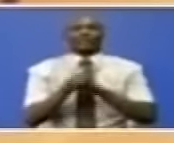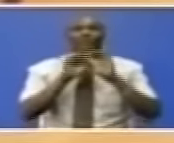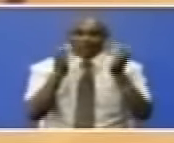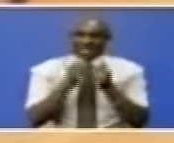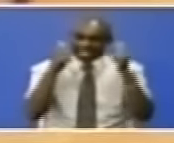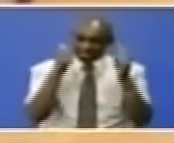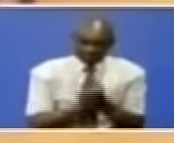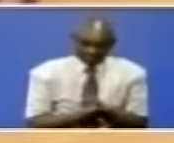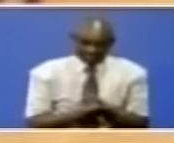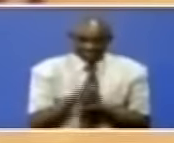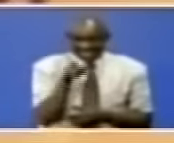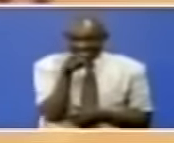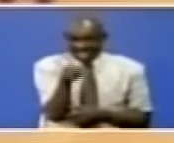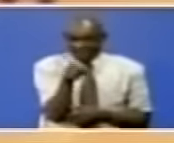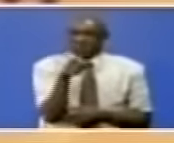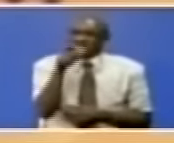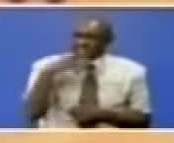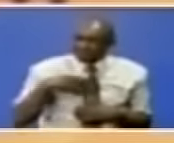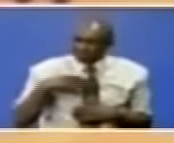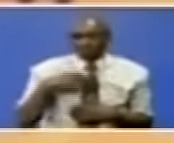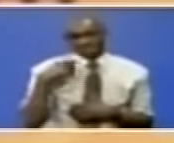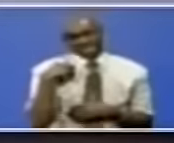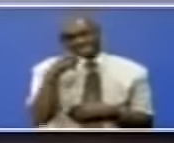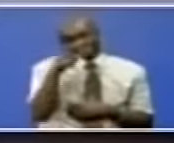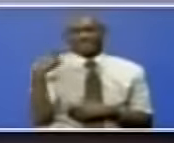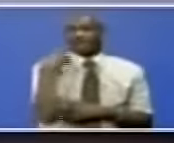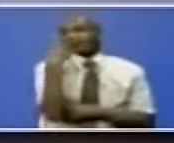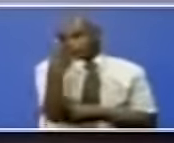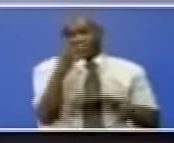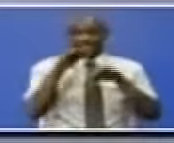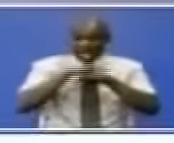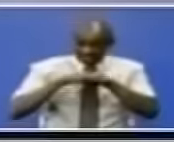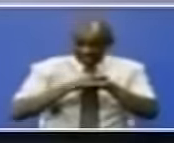kwanza. Blue Sharks ambao wanaorodheshwa wanne barani Afrika na wa